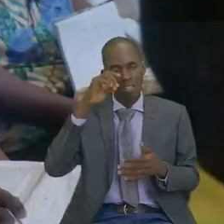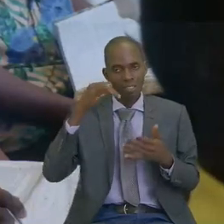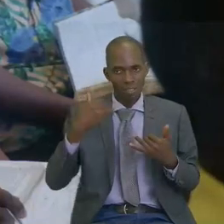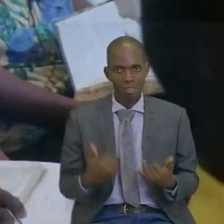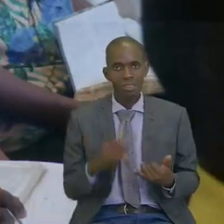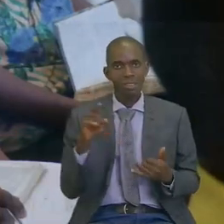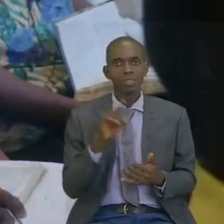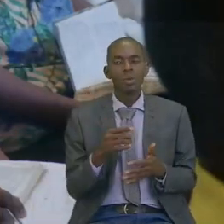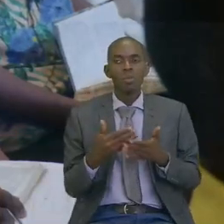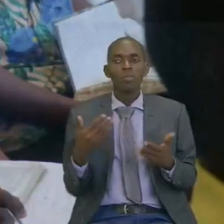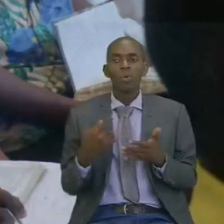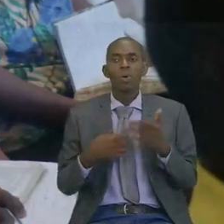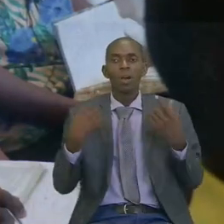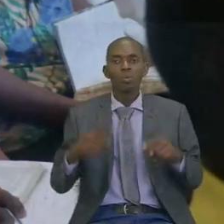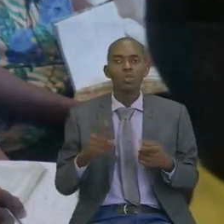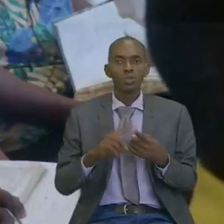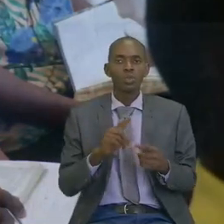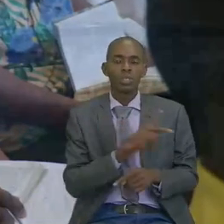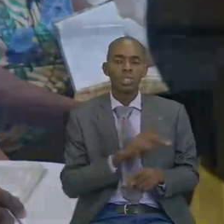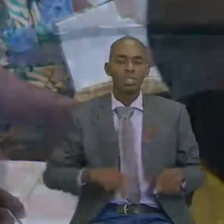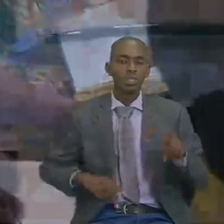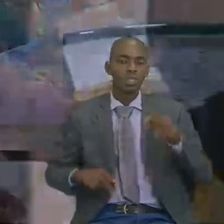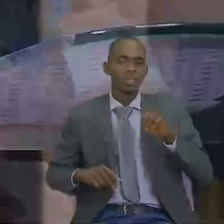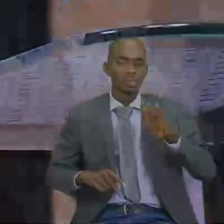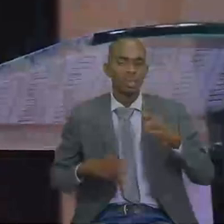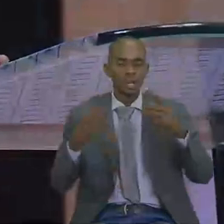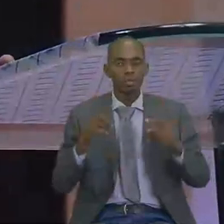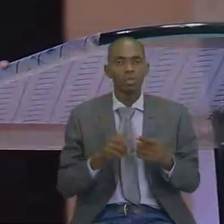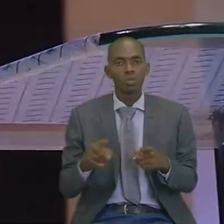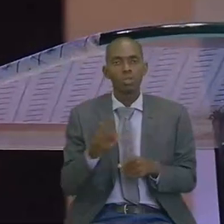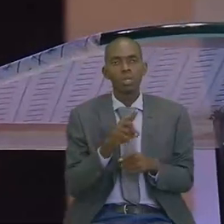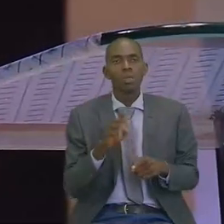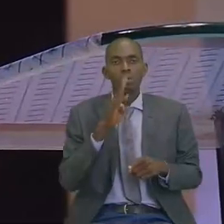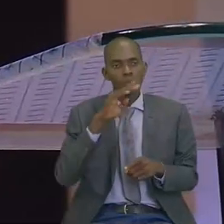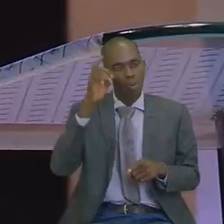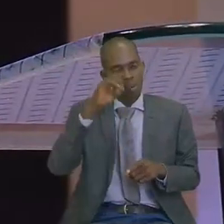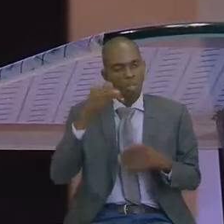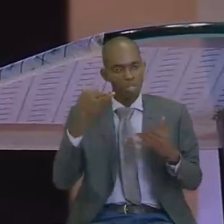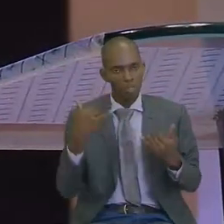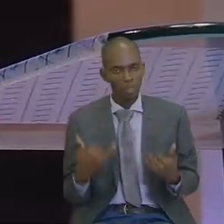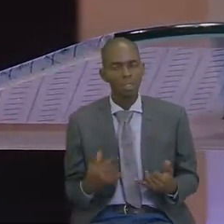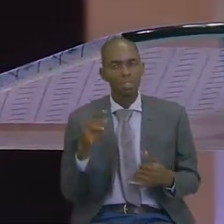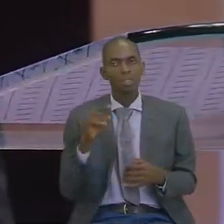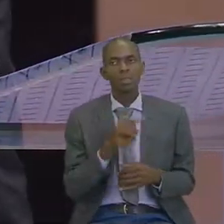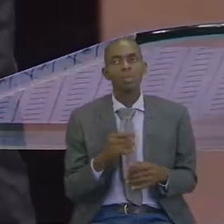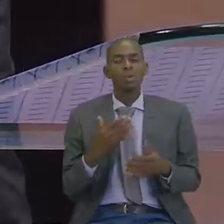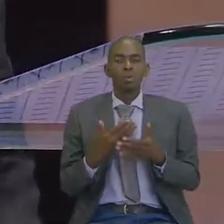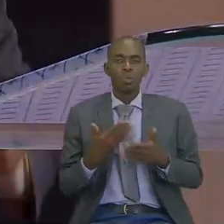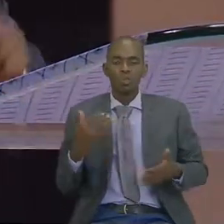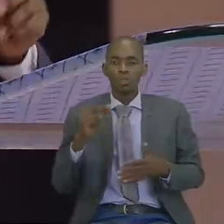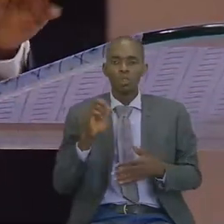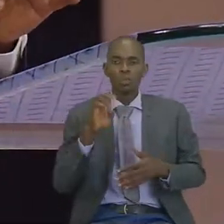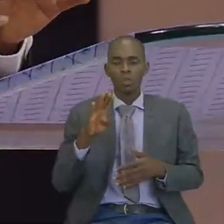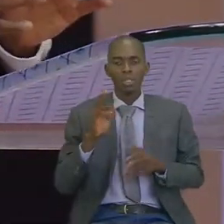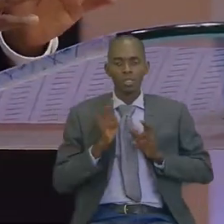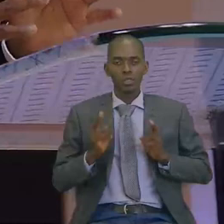sagesse. Ce qui est arrivé à Nebuchadnezzar, avant que cela n'arrive à quelqu'un, avant que l'homme là ne devienne un